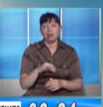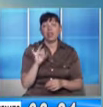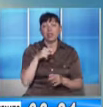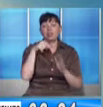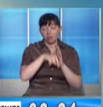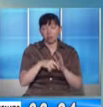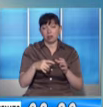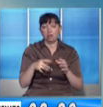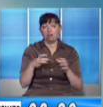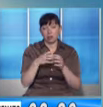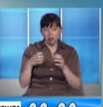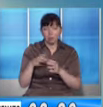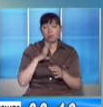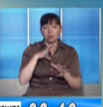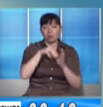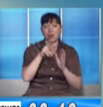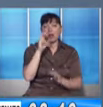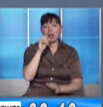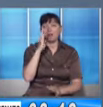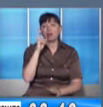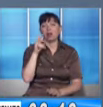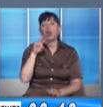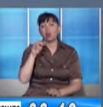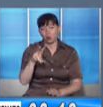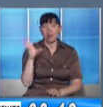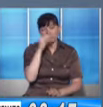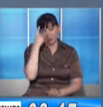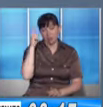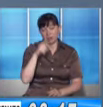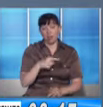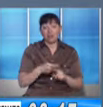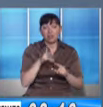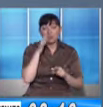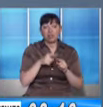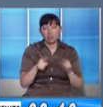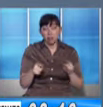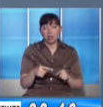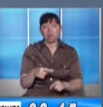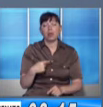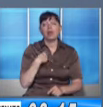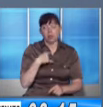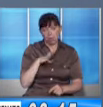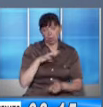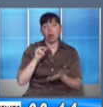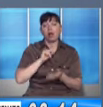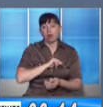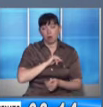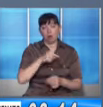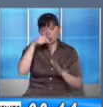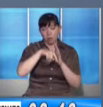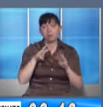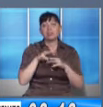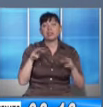erau și călăi Aldi Cavcăliuc, da? Toți îi cunoașteți. În această perioadă, eu, când eram funcționar public, activam în